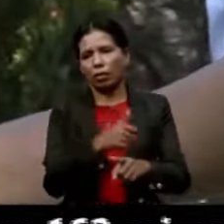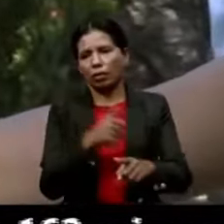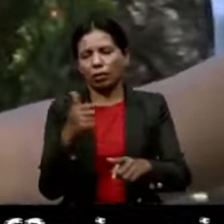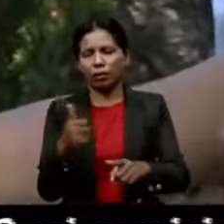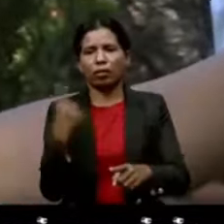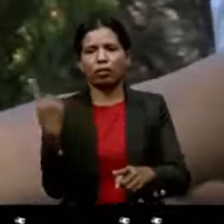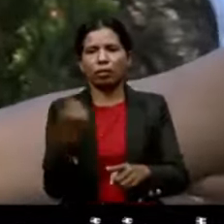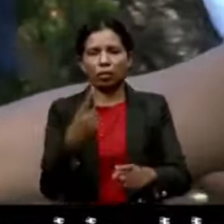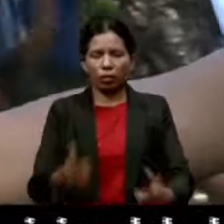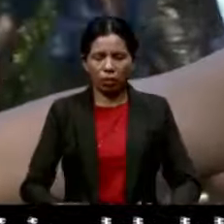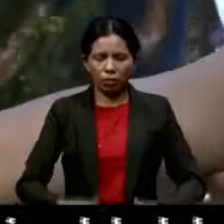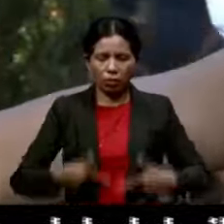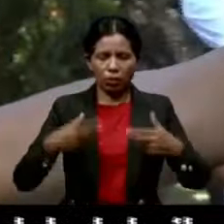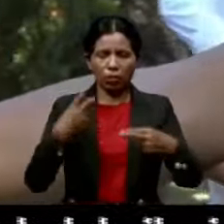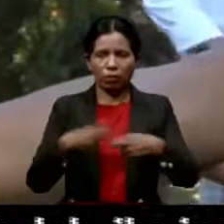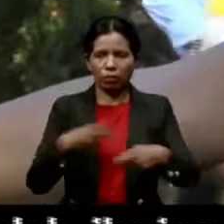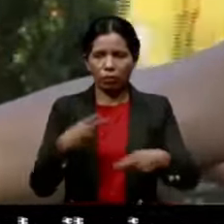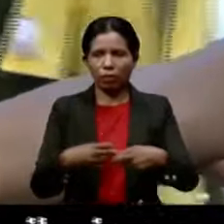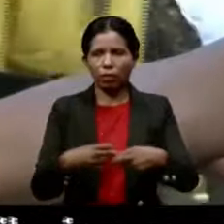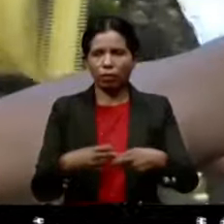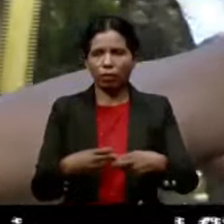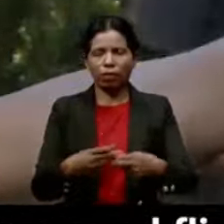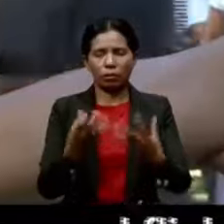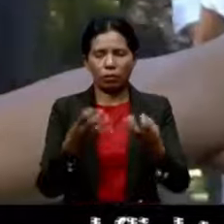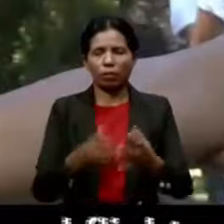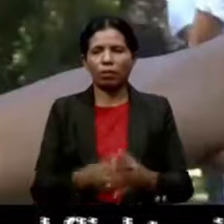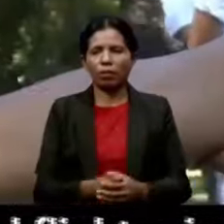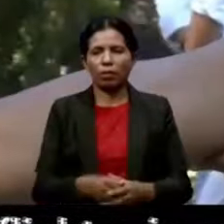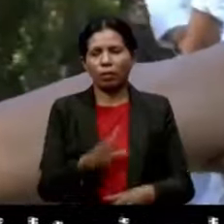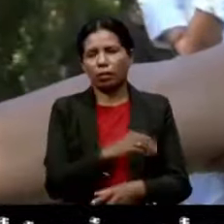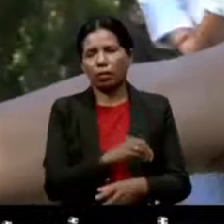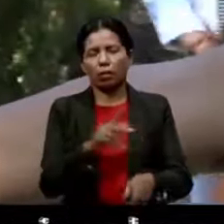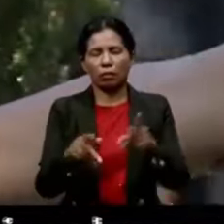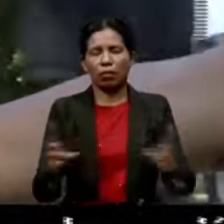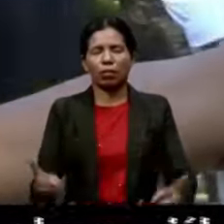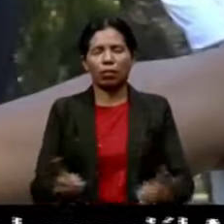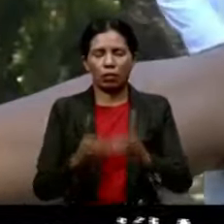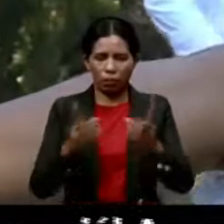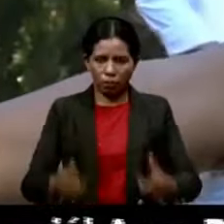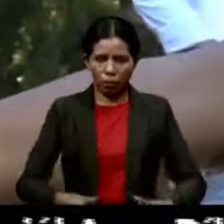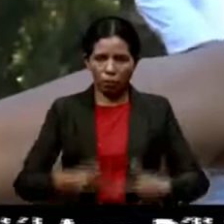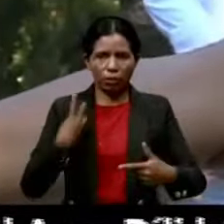se moris iha difficultale ne laran no balu nebe mak enfrentah la moris nebe mak